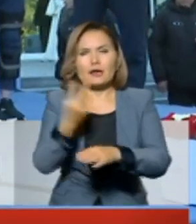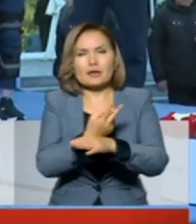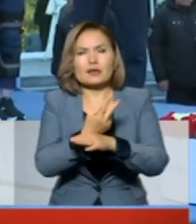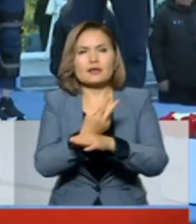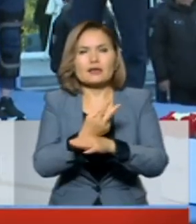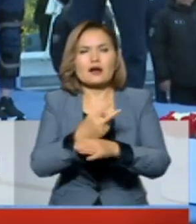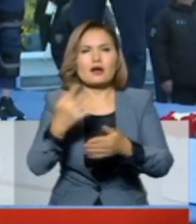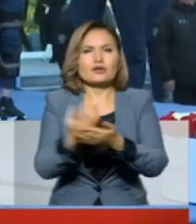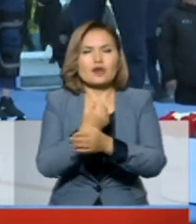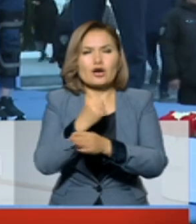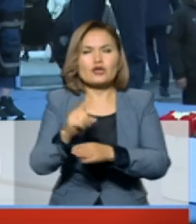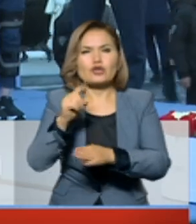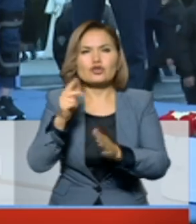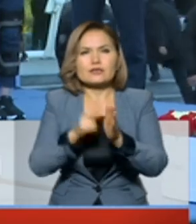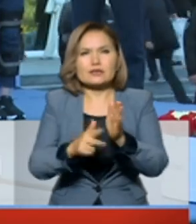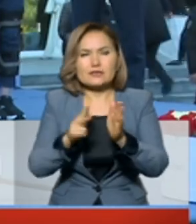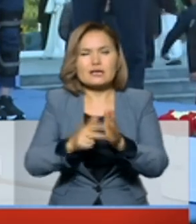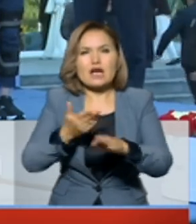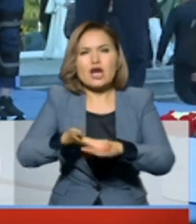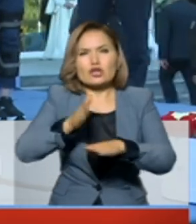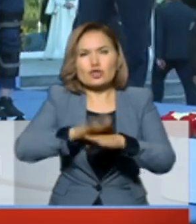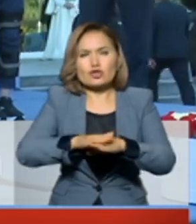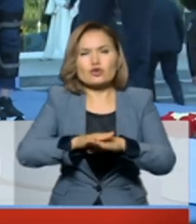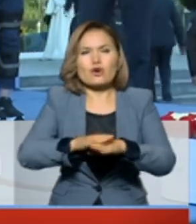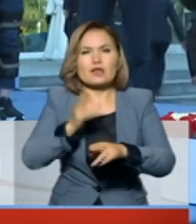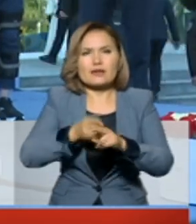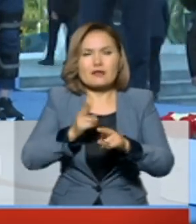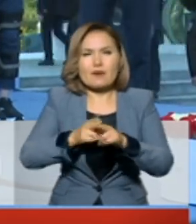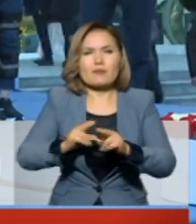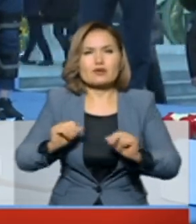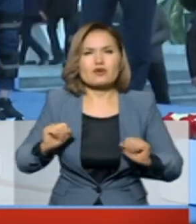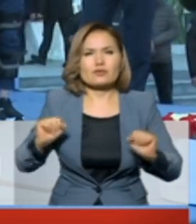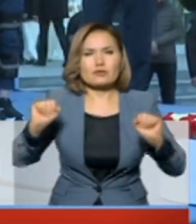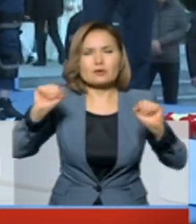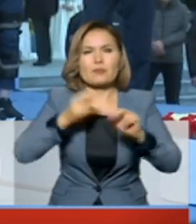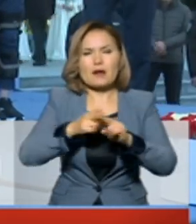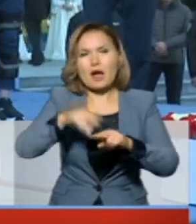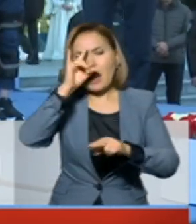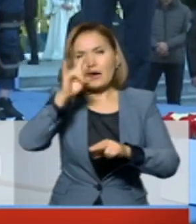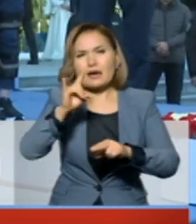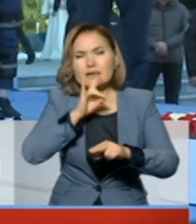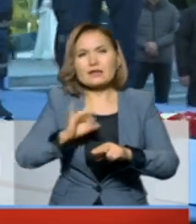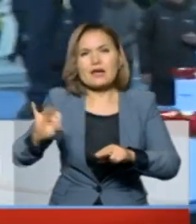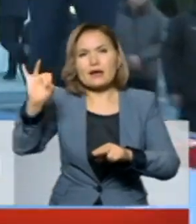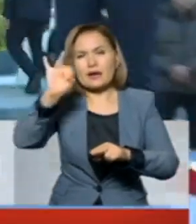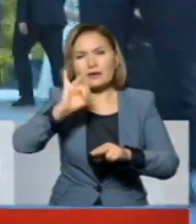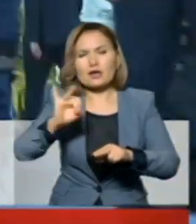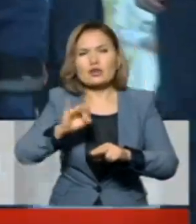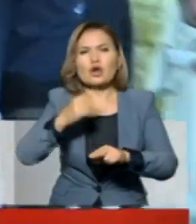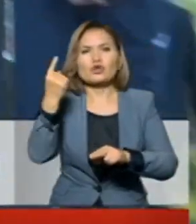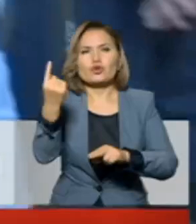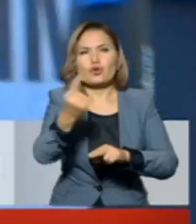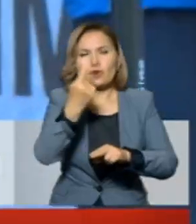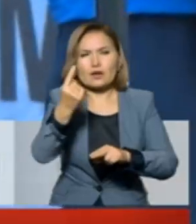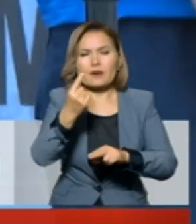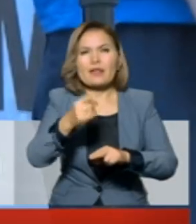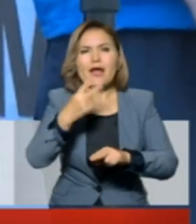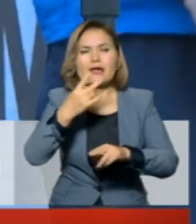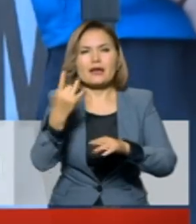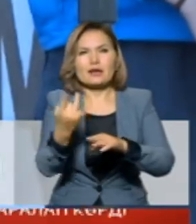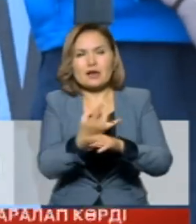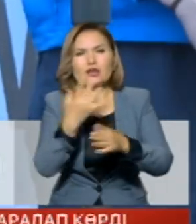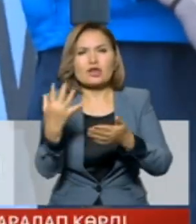188 келік зілтемірді бағындырған. Ол паралимпиаданың Қазақстан тарихындағы тұңғыш екі